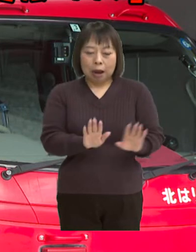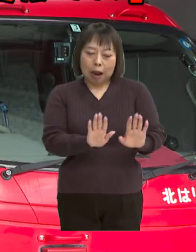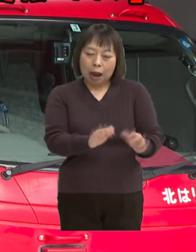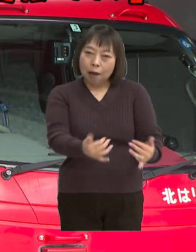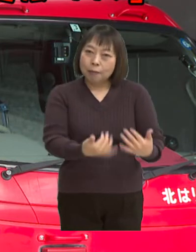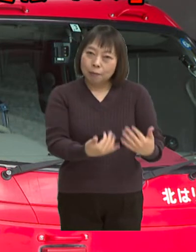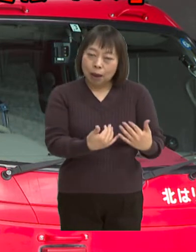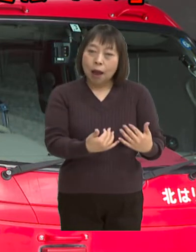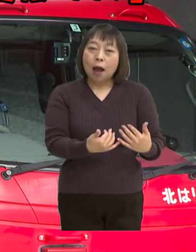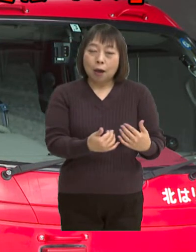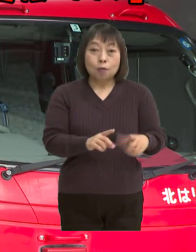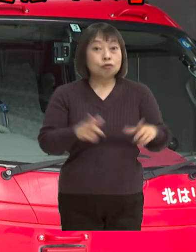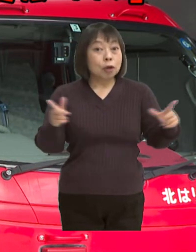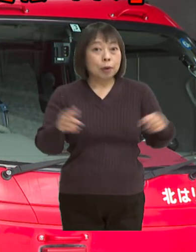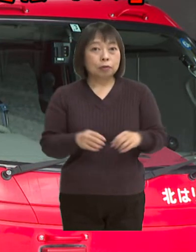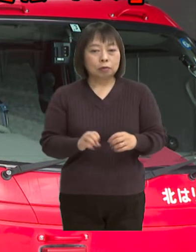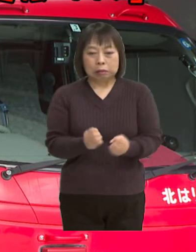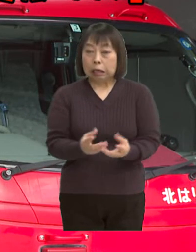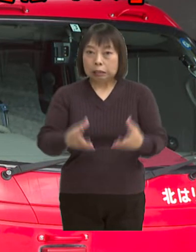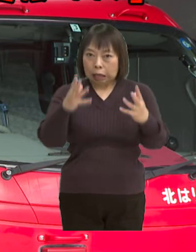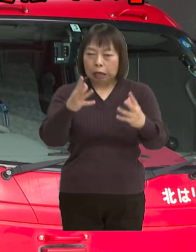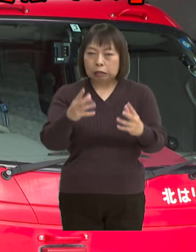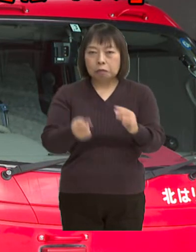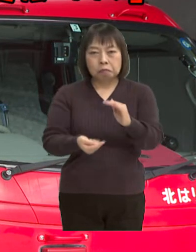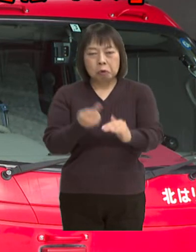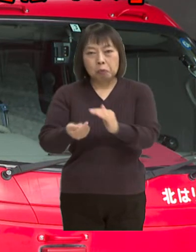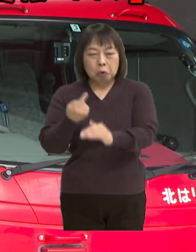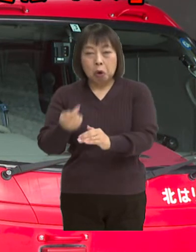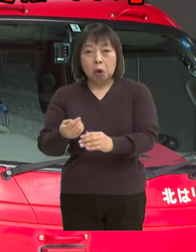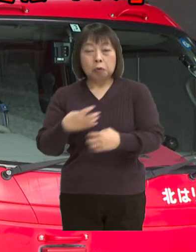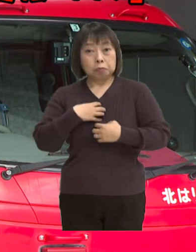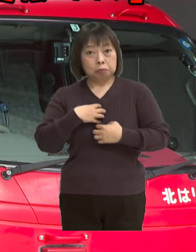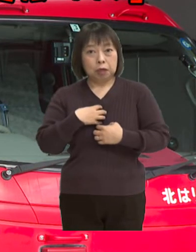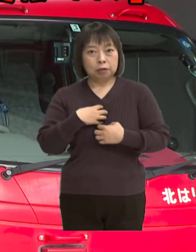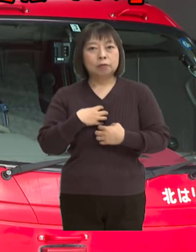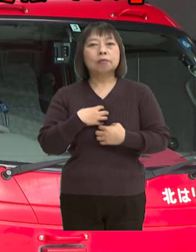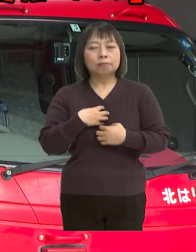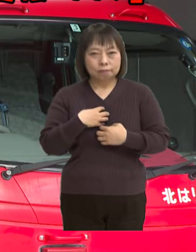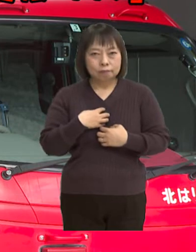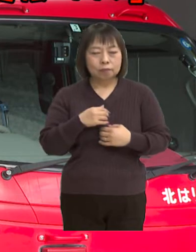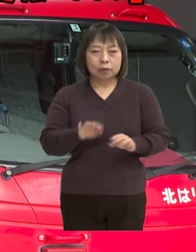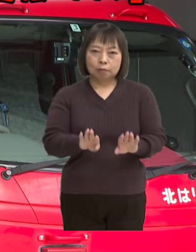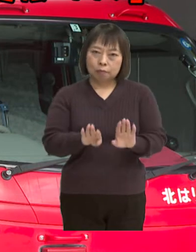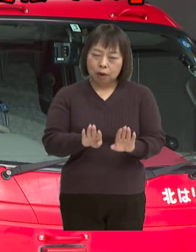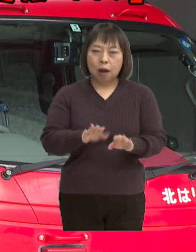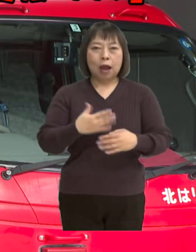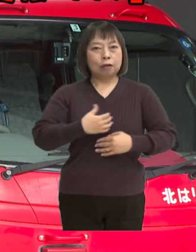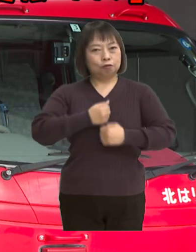が発生しやすくなります。くれぐれも火の取り扱いには十分注意してください。